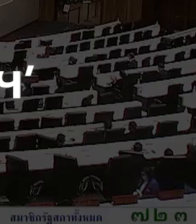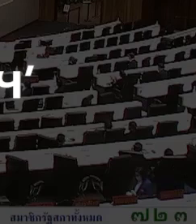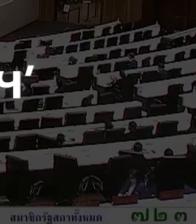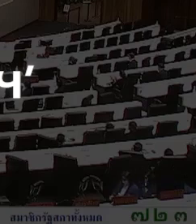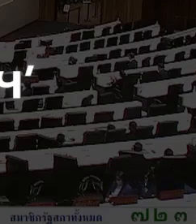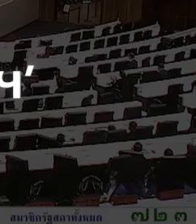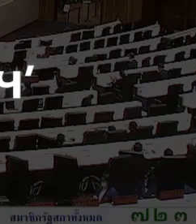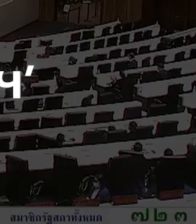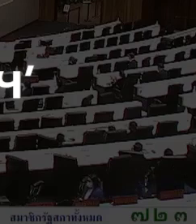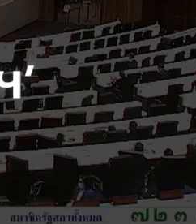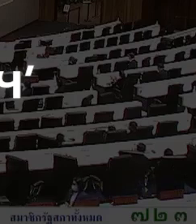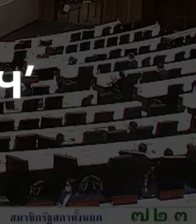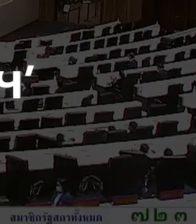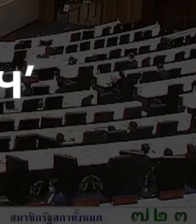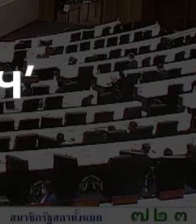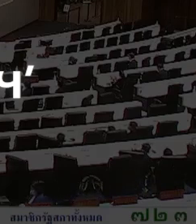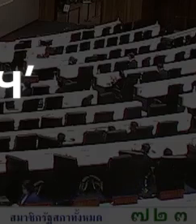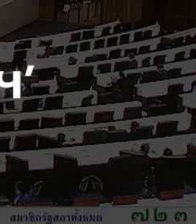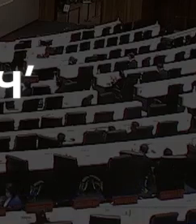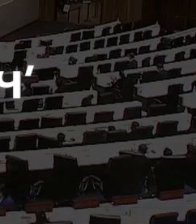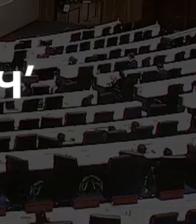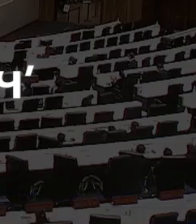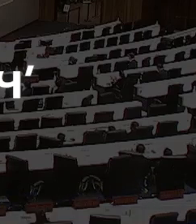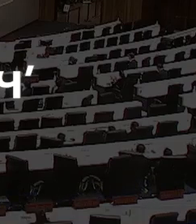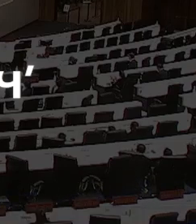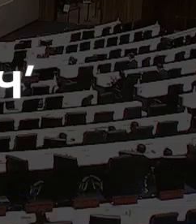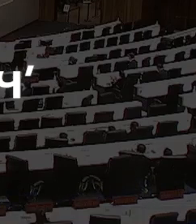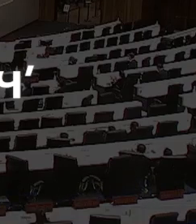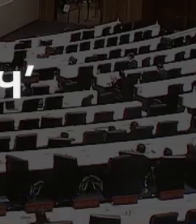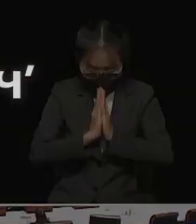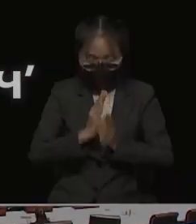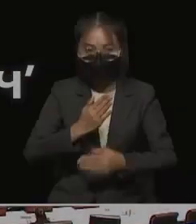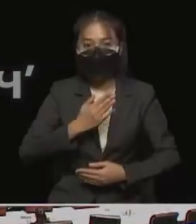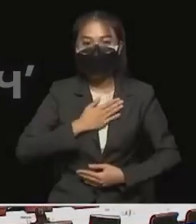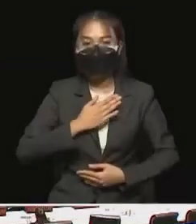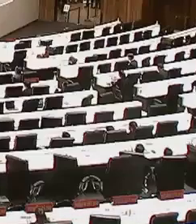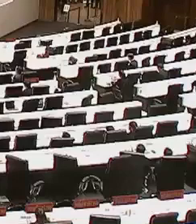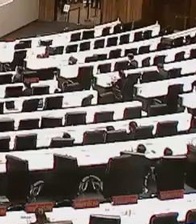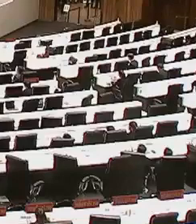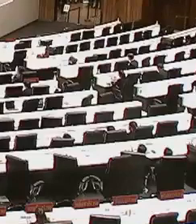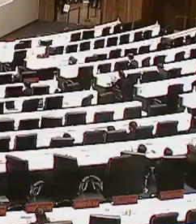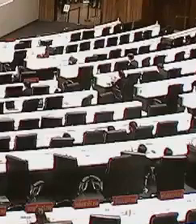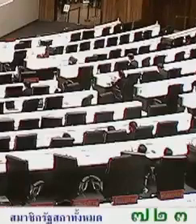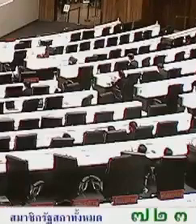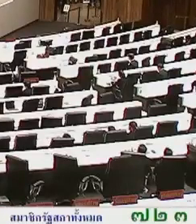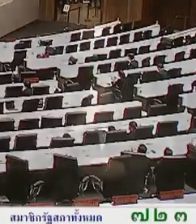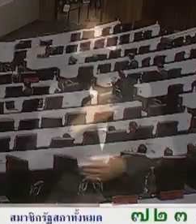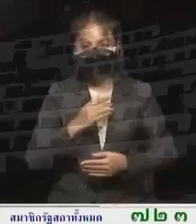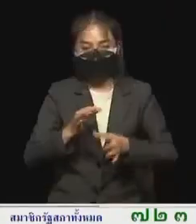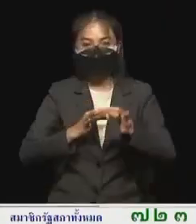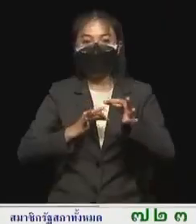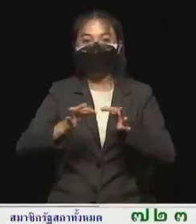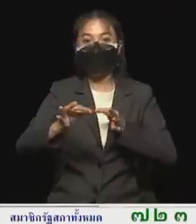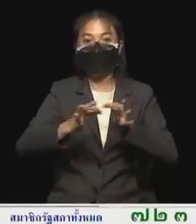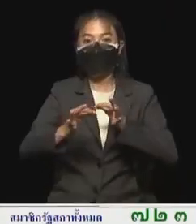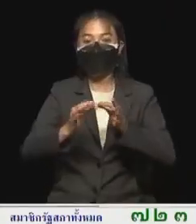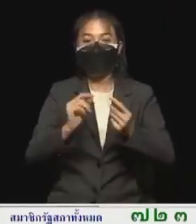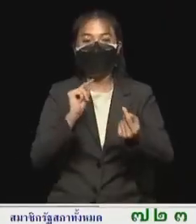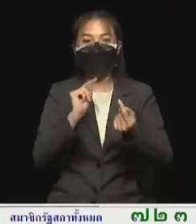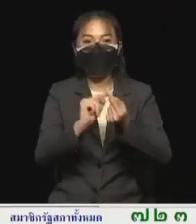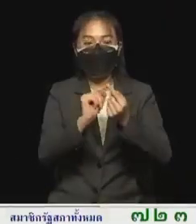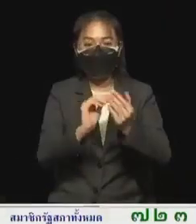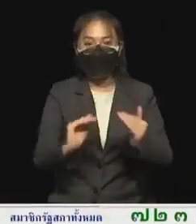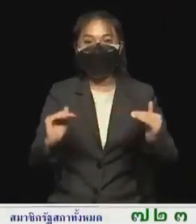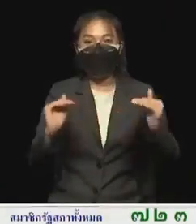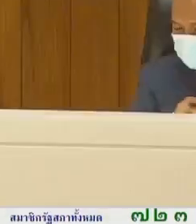นักเรียนท่านประธานที่เคารพครับผมเปียบุตรแสงกนกกุลในฐานะผู้ชี้แจงแทนผู้มีสิทธิ์เข้า